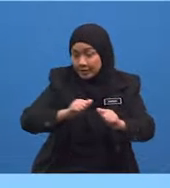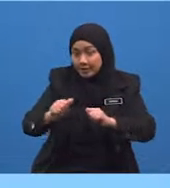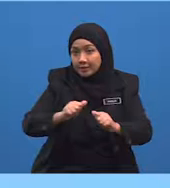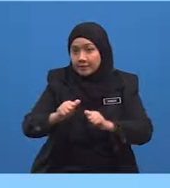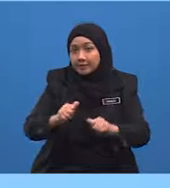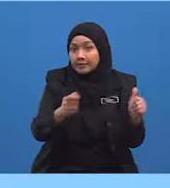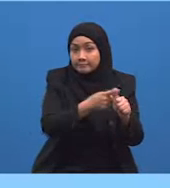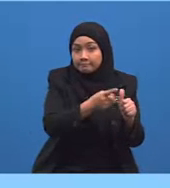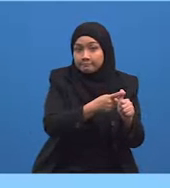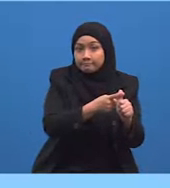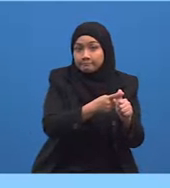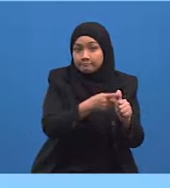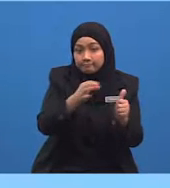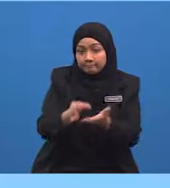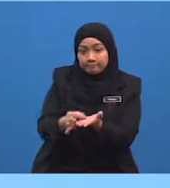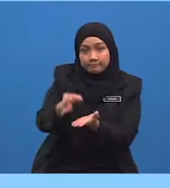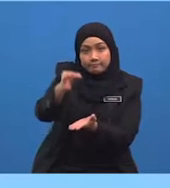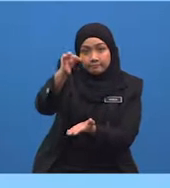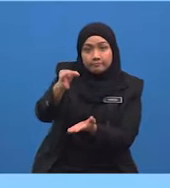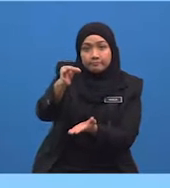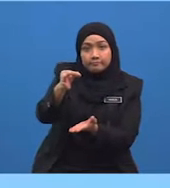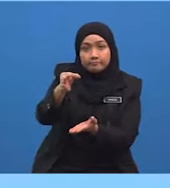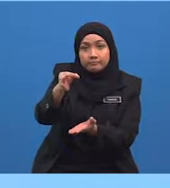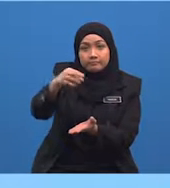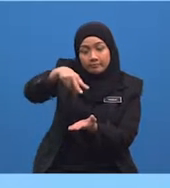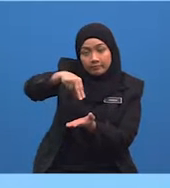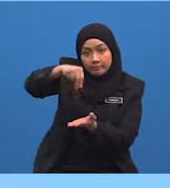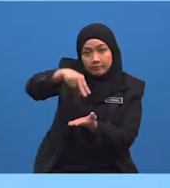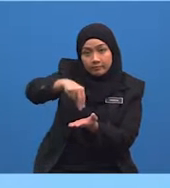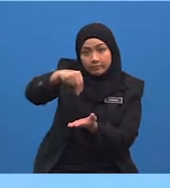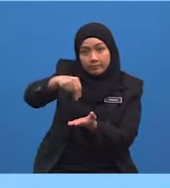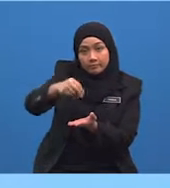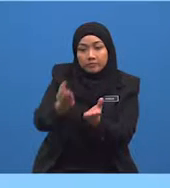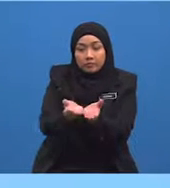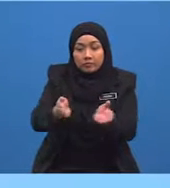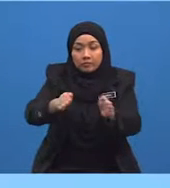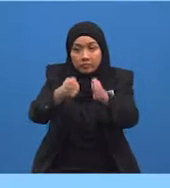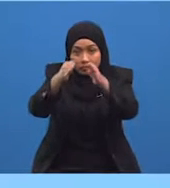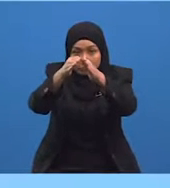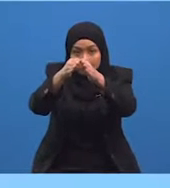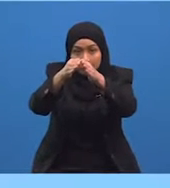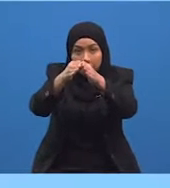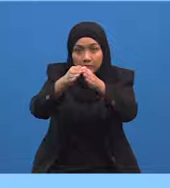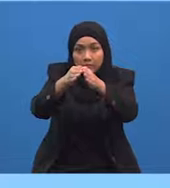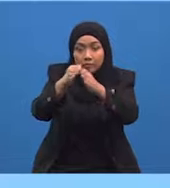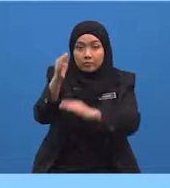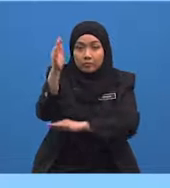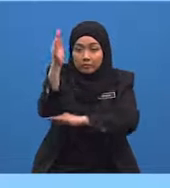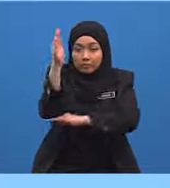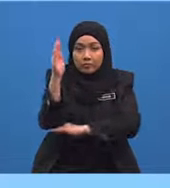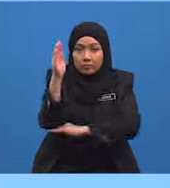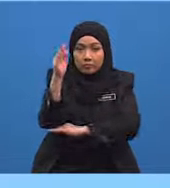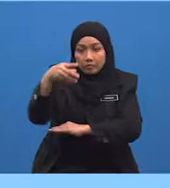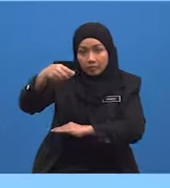ialah buret, pipet, kelalang kun, kaki retot